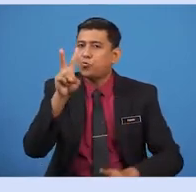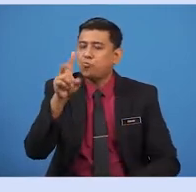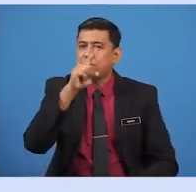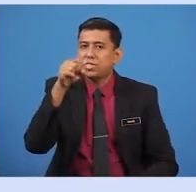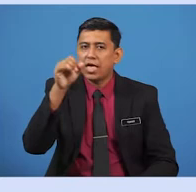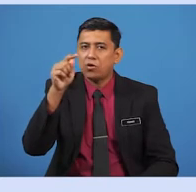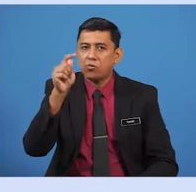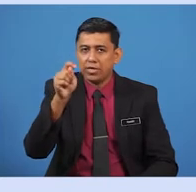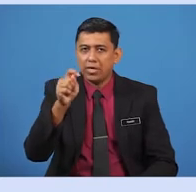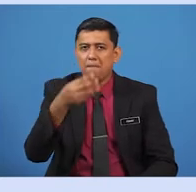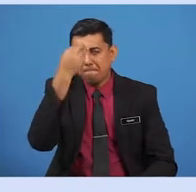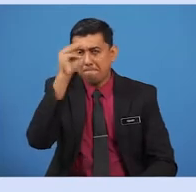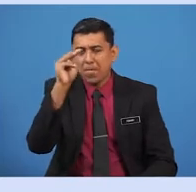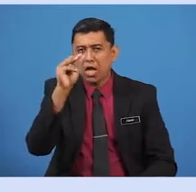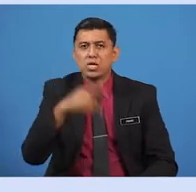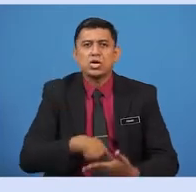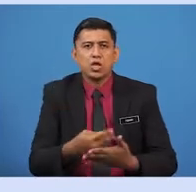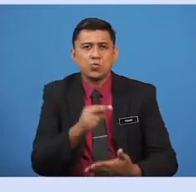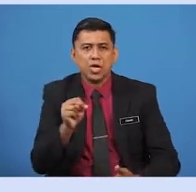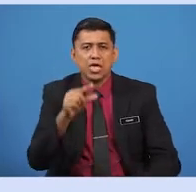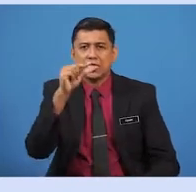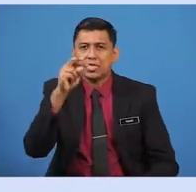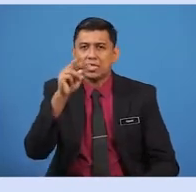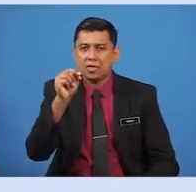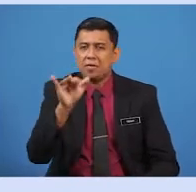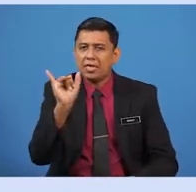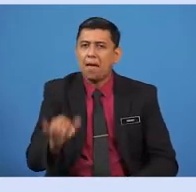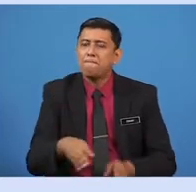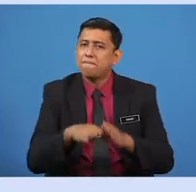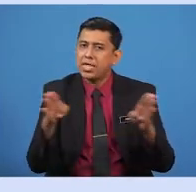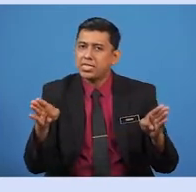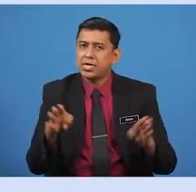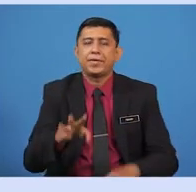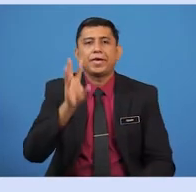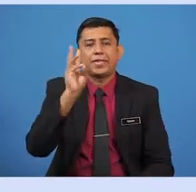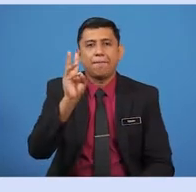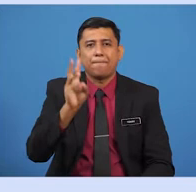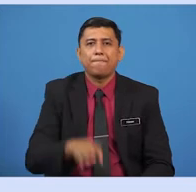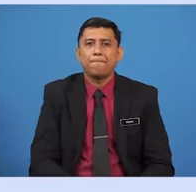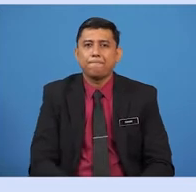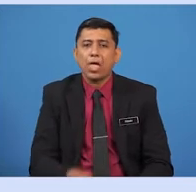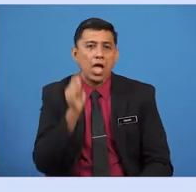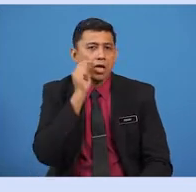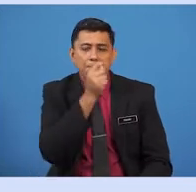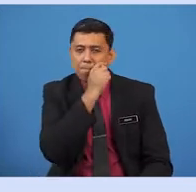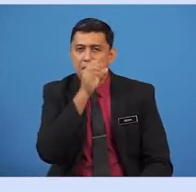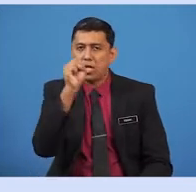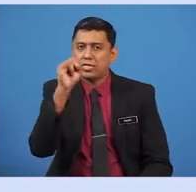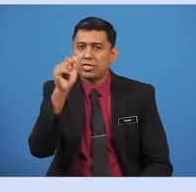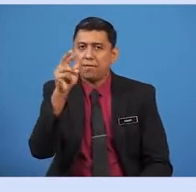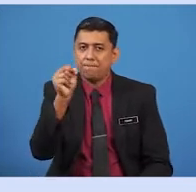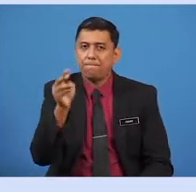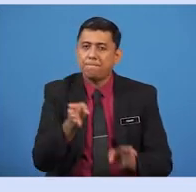Maka, mempunyai kandungan genetik yang berbeza. Keenam, kembar siam dibentuk dari